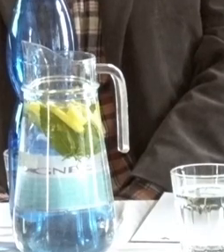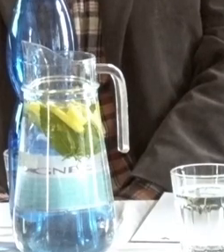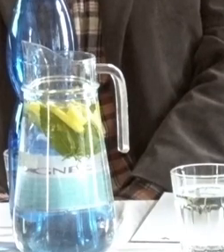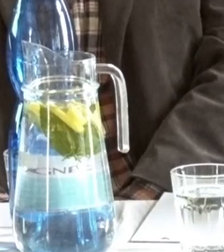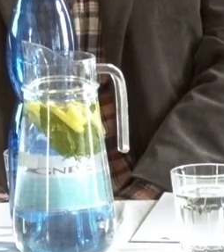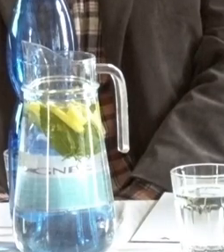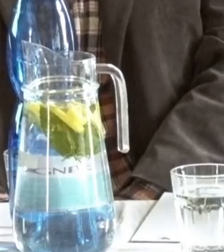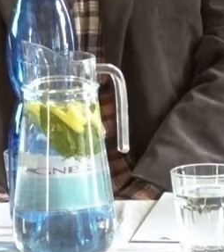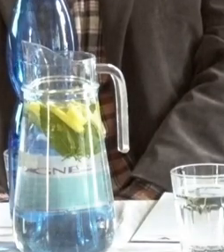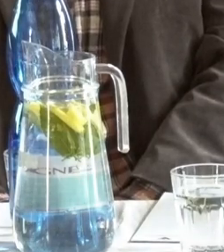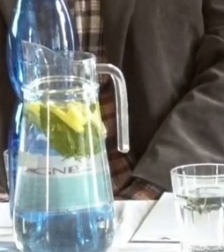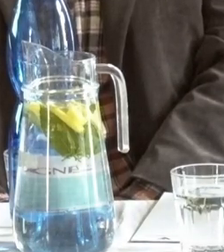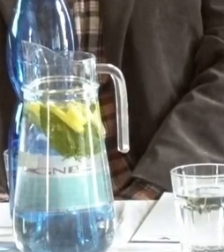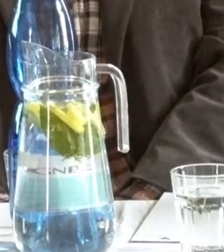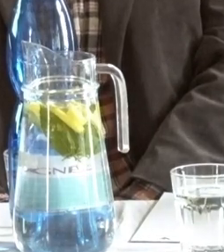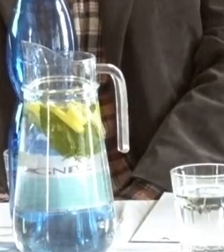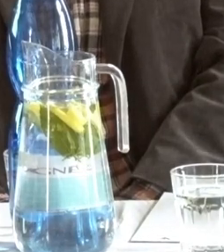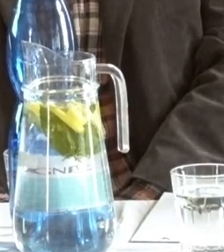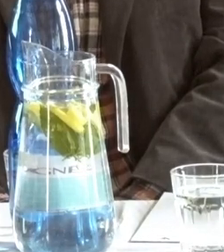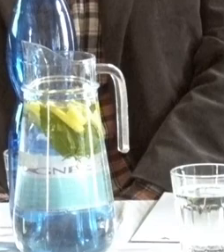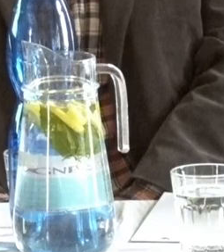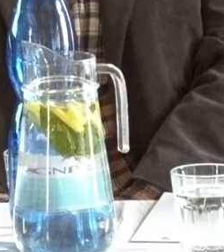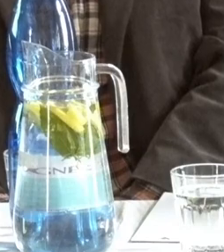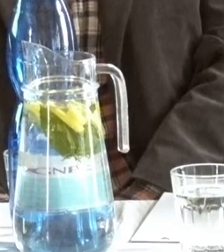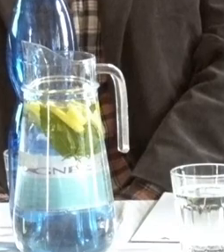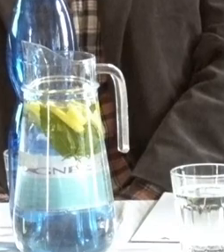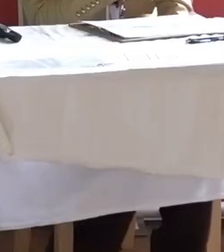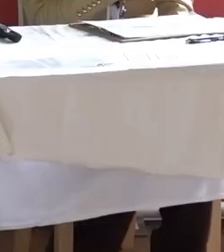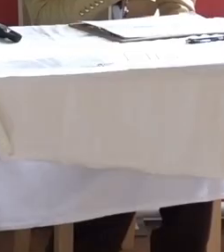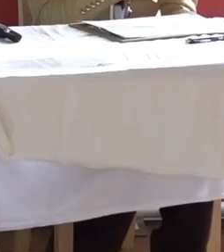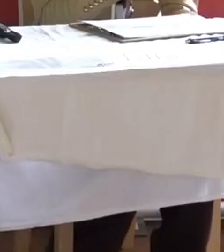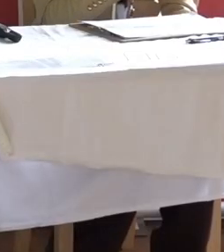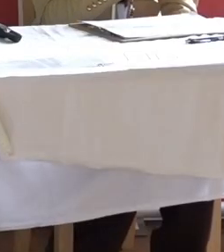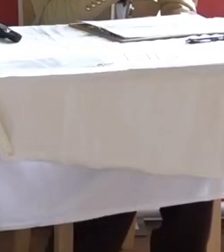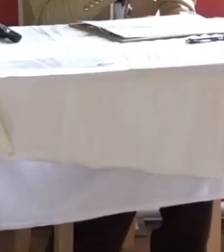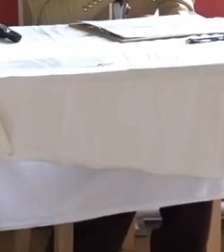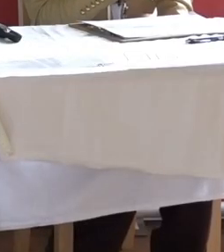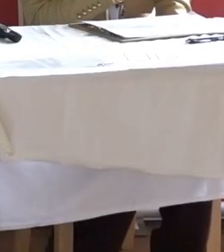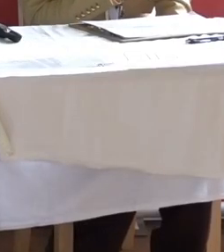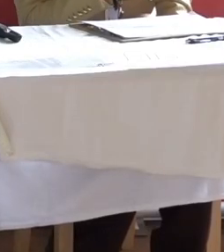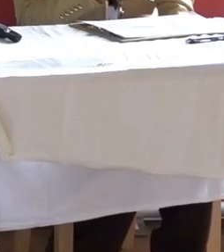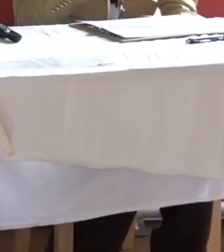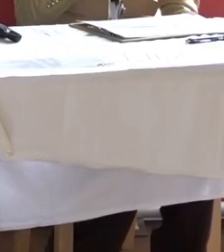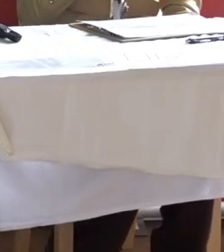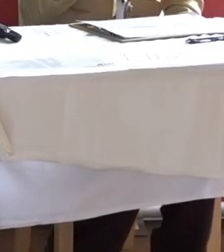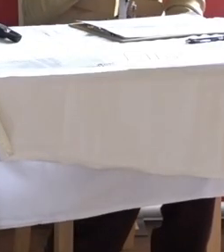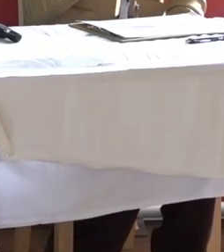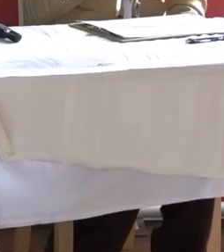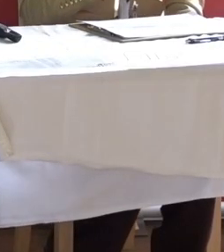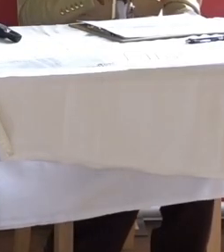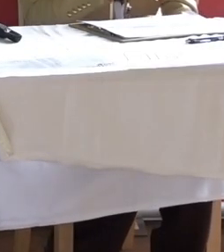2022. Dito, vítej, děkuji, že jsi přijela. Dobré odpoledne, děkuji. A děkujeme fakultě, že tato budova je přístupná, i když